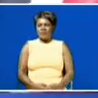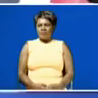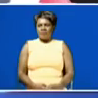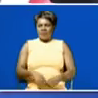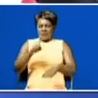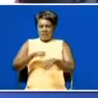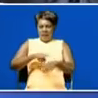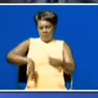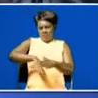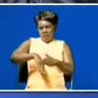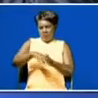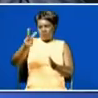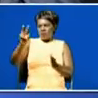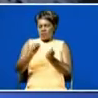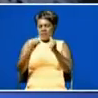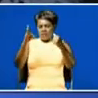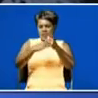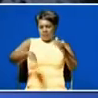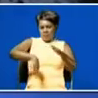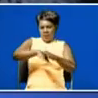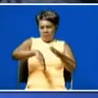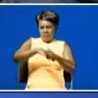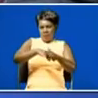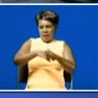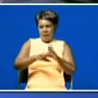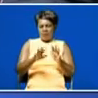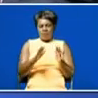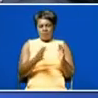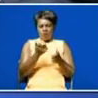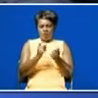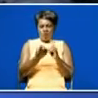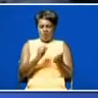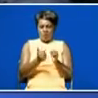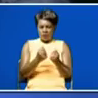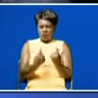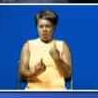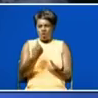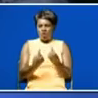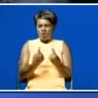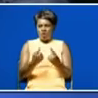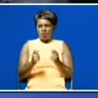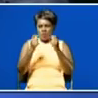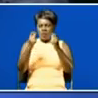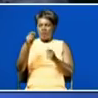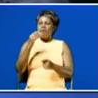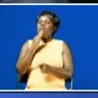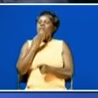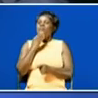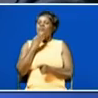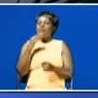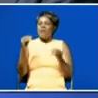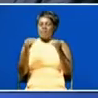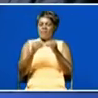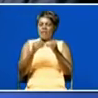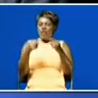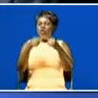Msimu wa mwaka 2018 wa soka unatarajiwa kuwa na shamra shamra za mechi ya Super Cup ambayo FC Leopards watagaragazana na